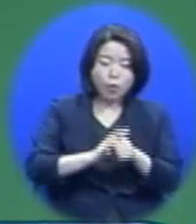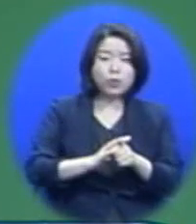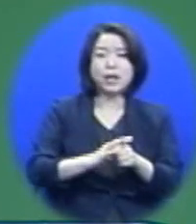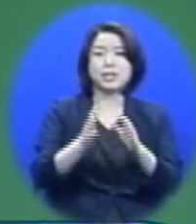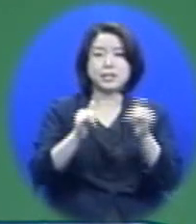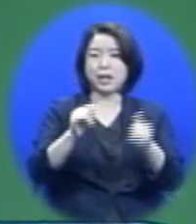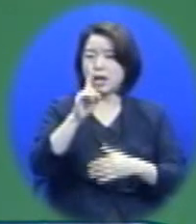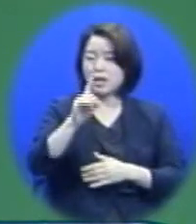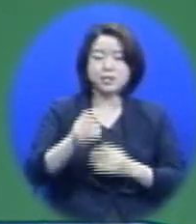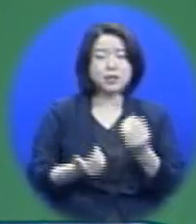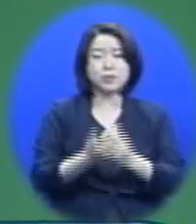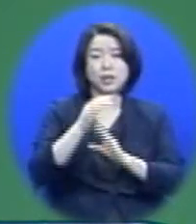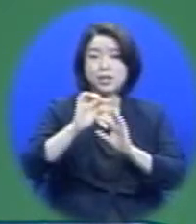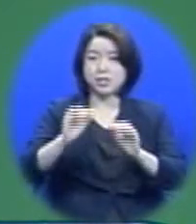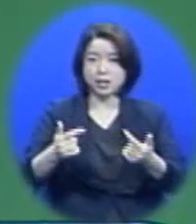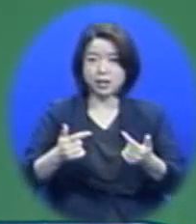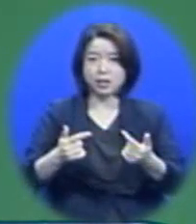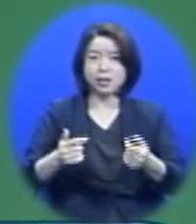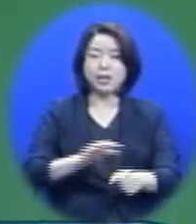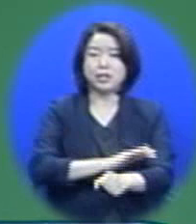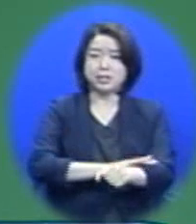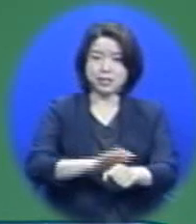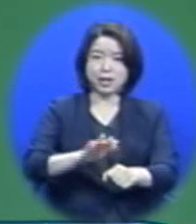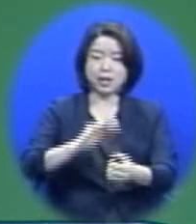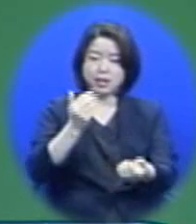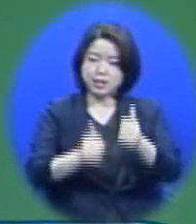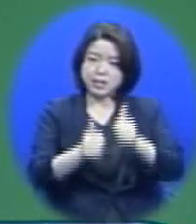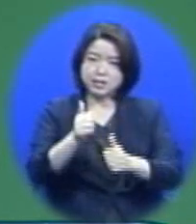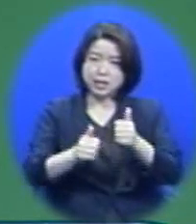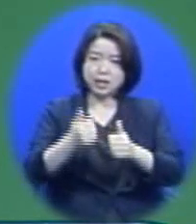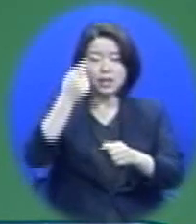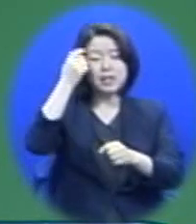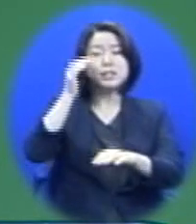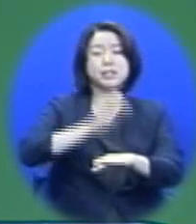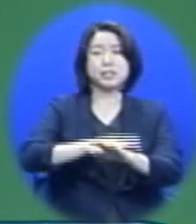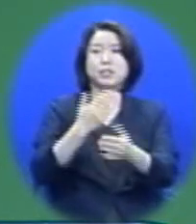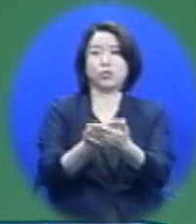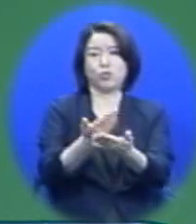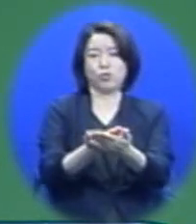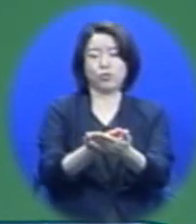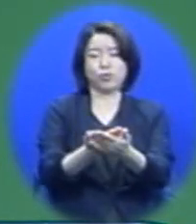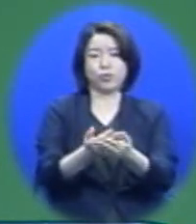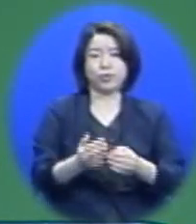사람 한 사람 생기지 않도록 잘 재판할 지혜를 주시옵소서.